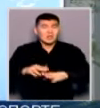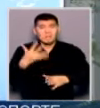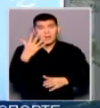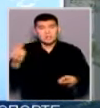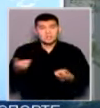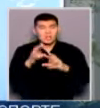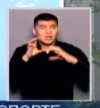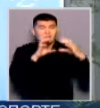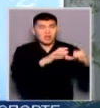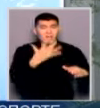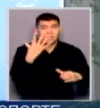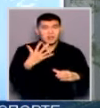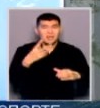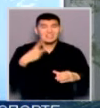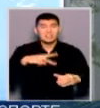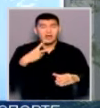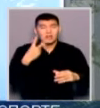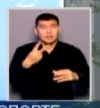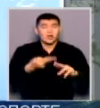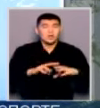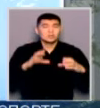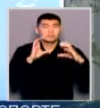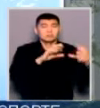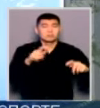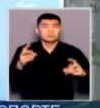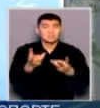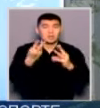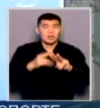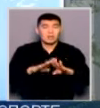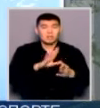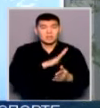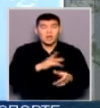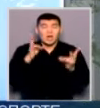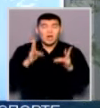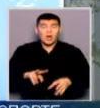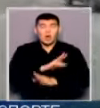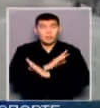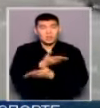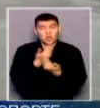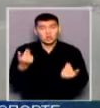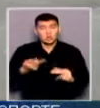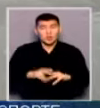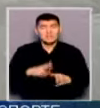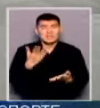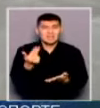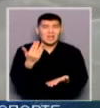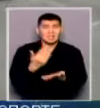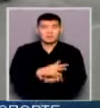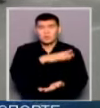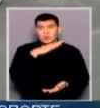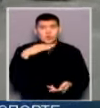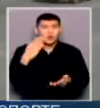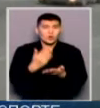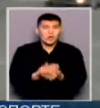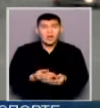на автобусах 2 случая. На данных пожарах жертв пострадавших нет. Да, есть много людей, которые не